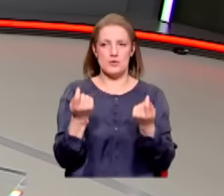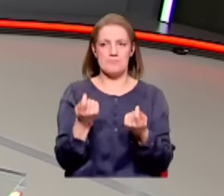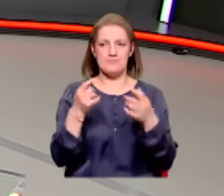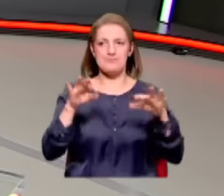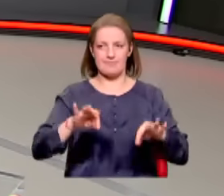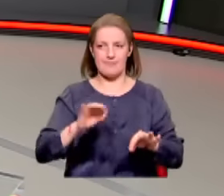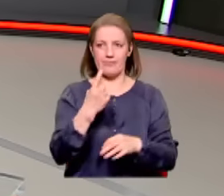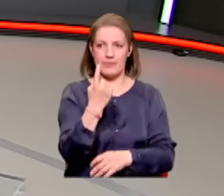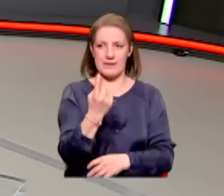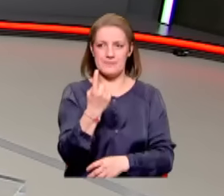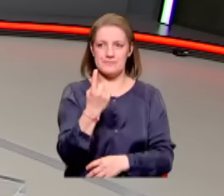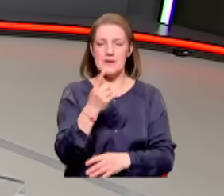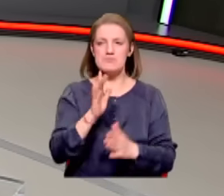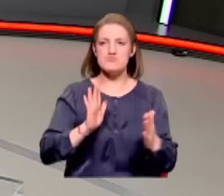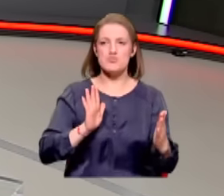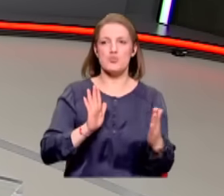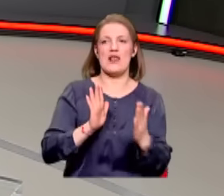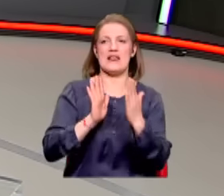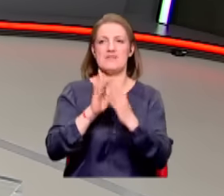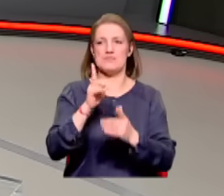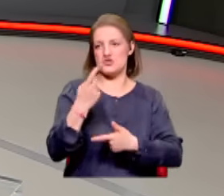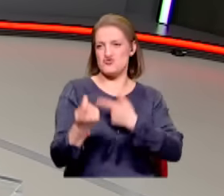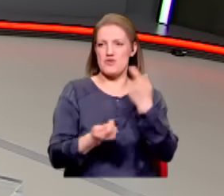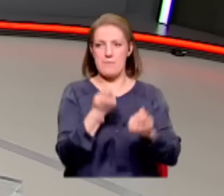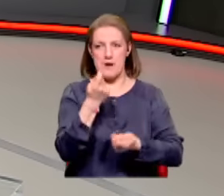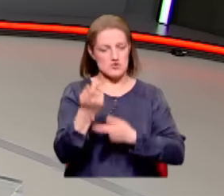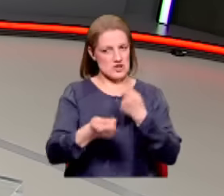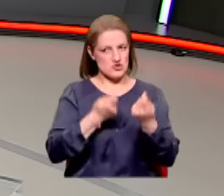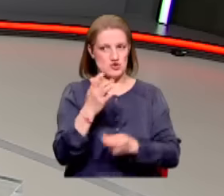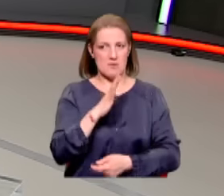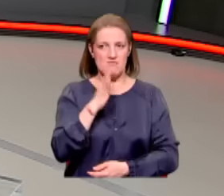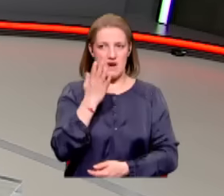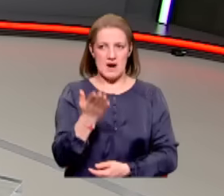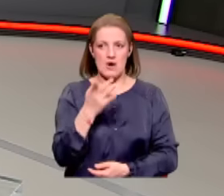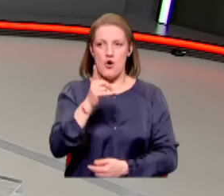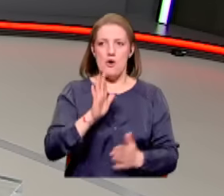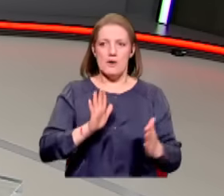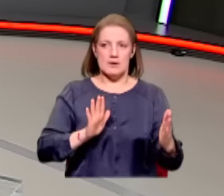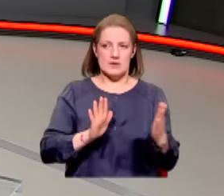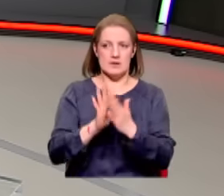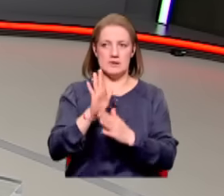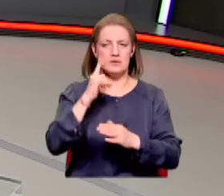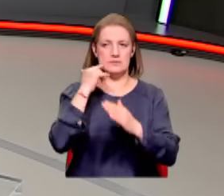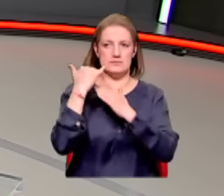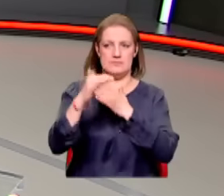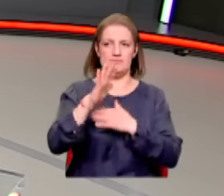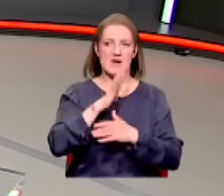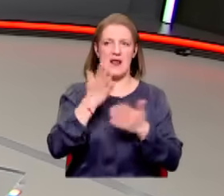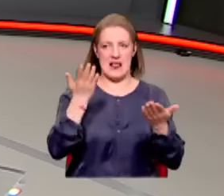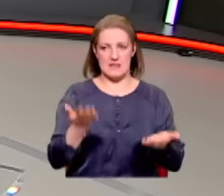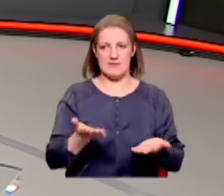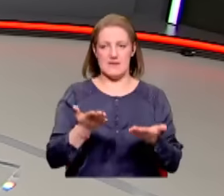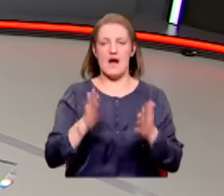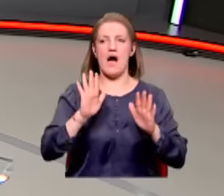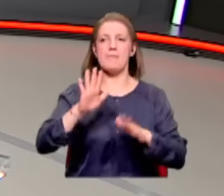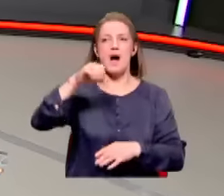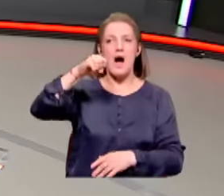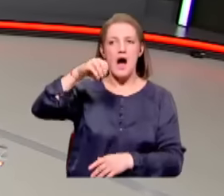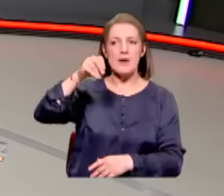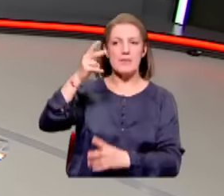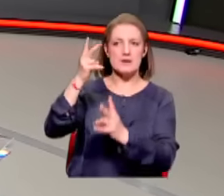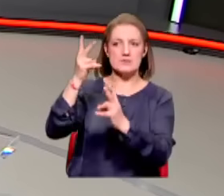Şimdi bir defa tabii muhalefetin bir çabası, çalışması var. O muhalefetin bir seçmeni var elbette. AK